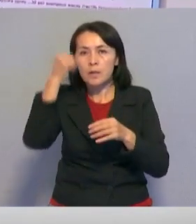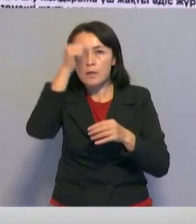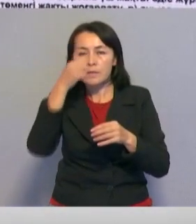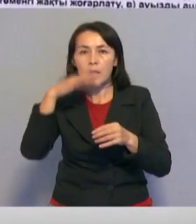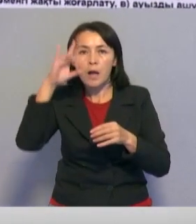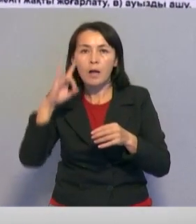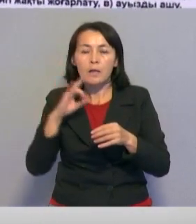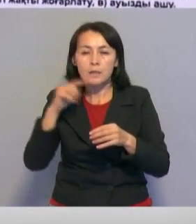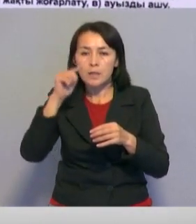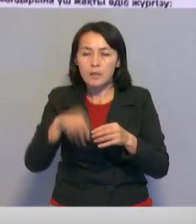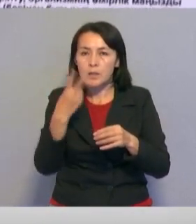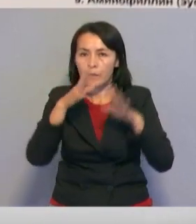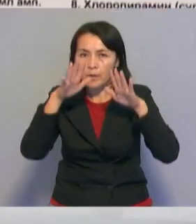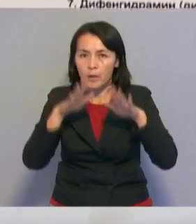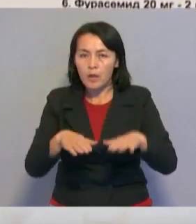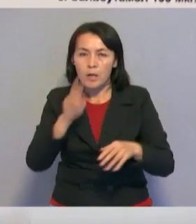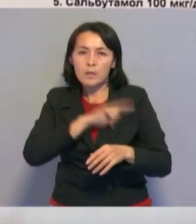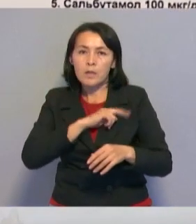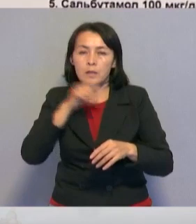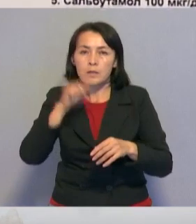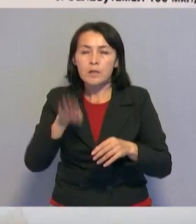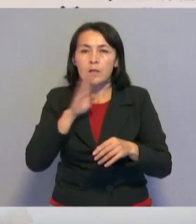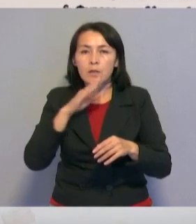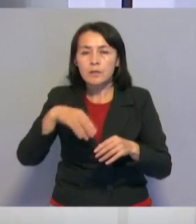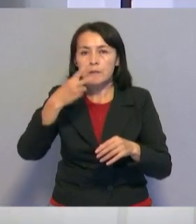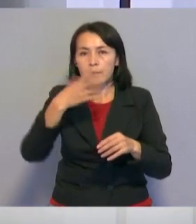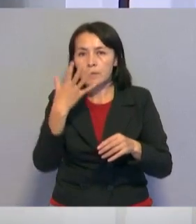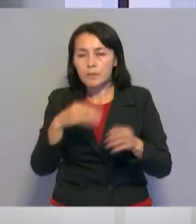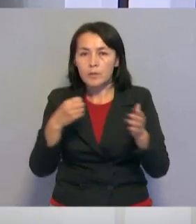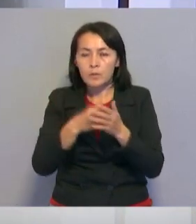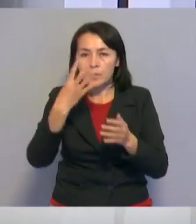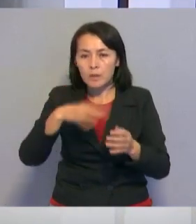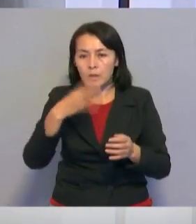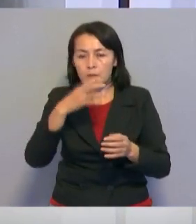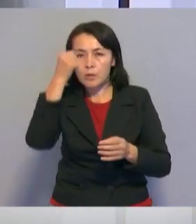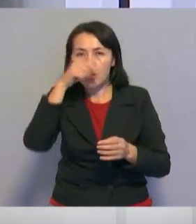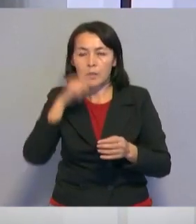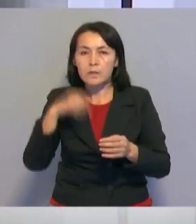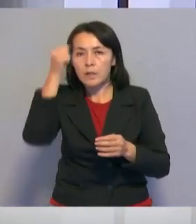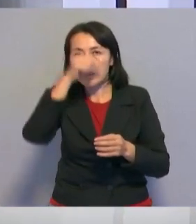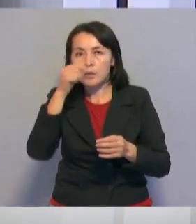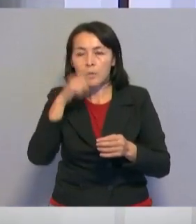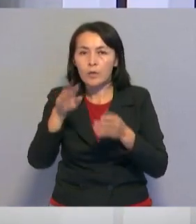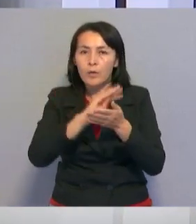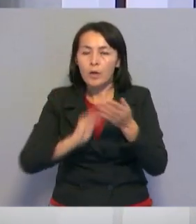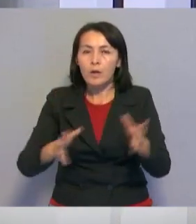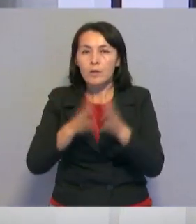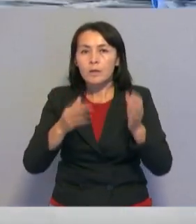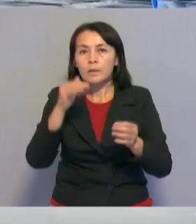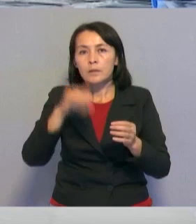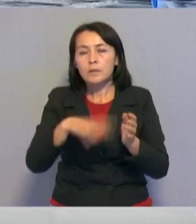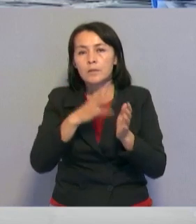Казахстане и также является второй по причине смертности среди женщин в возрасте от 25 до 44 лет ежегодно в стране регистрируется около